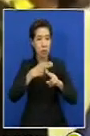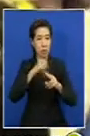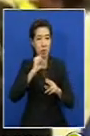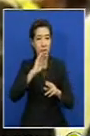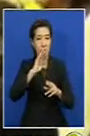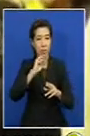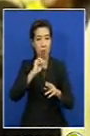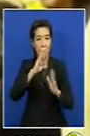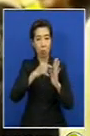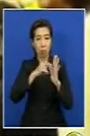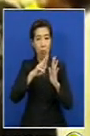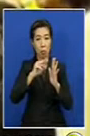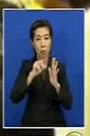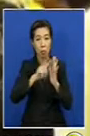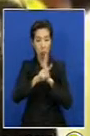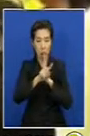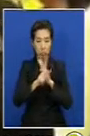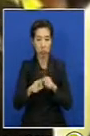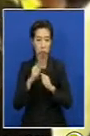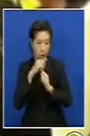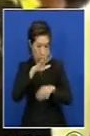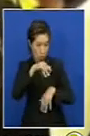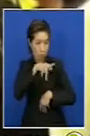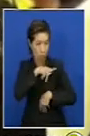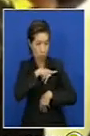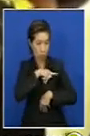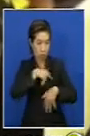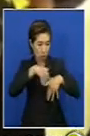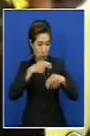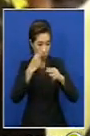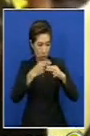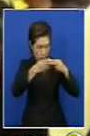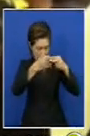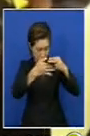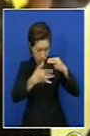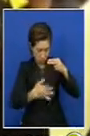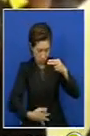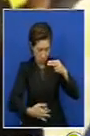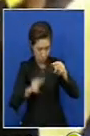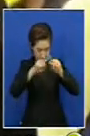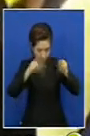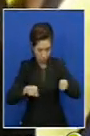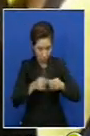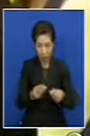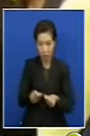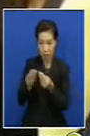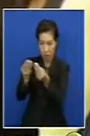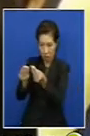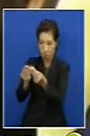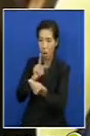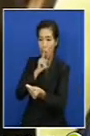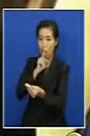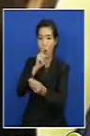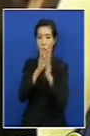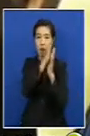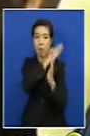องรวบรวมรายชื่อของพุทธศาสนิกชนเข้าไปยื่นคำร้องกล่าวโทษสมเด็จพระมหารัช